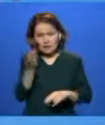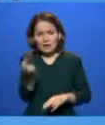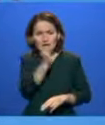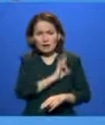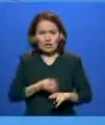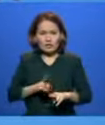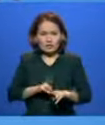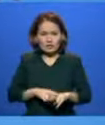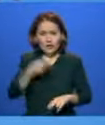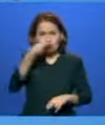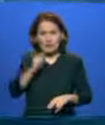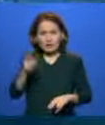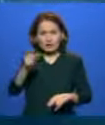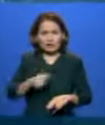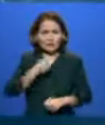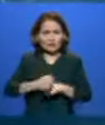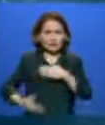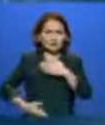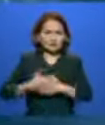қайтару жұмыстарын жалғастырамыз.